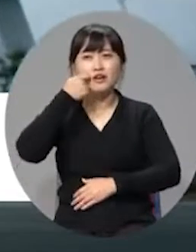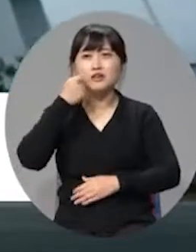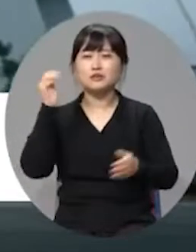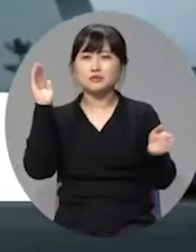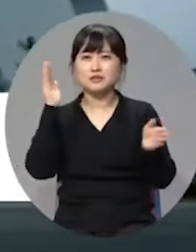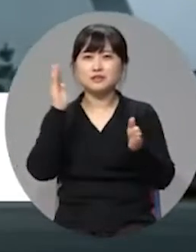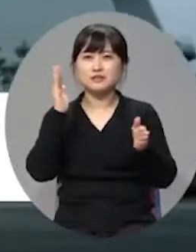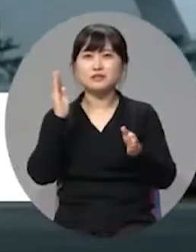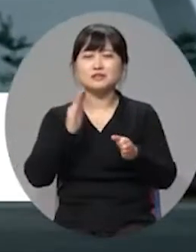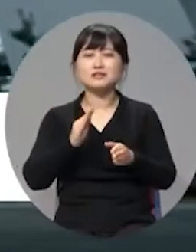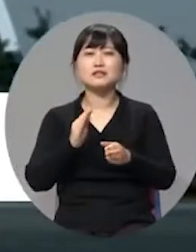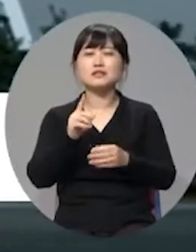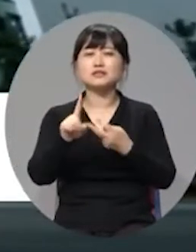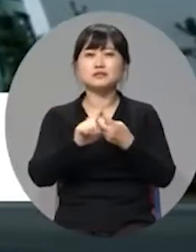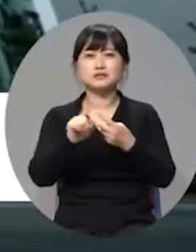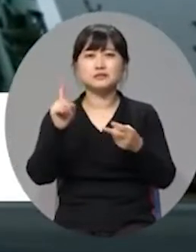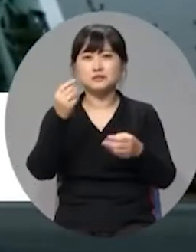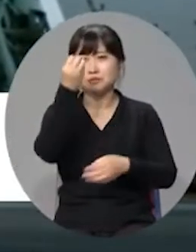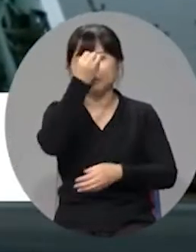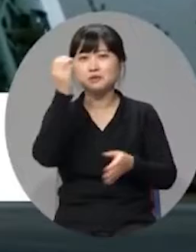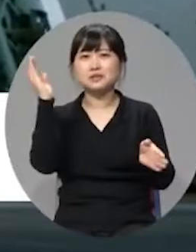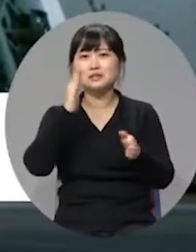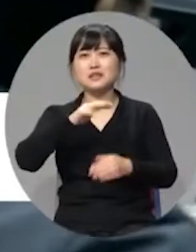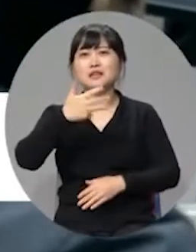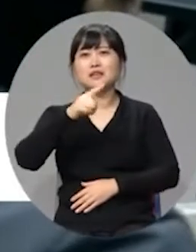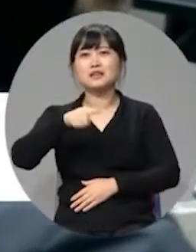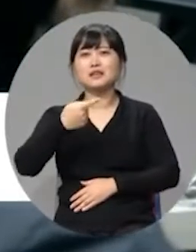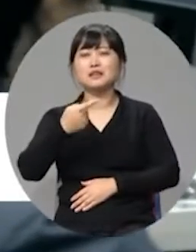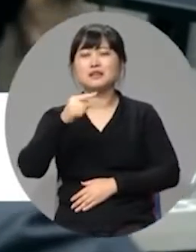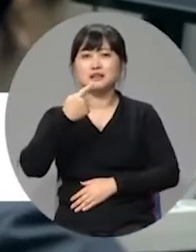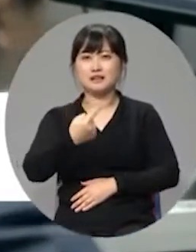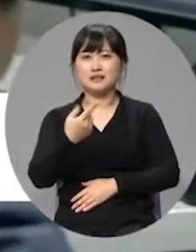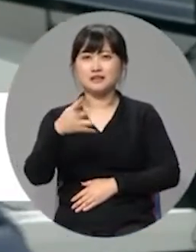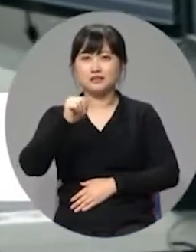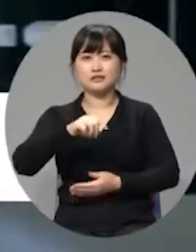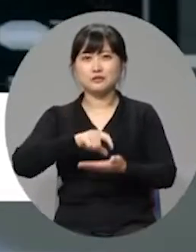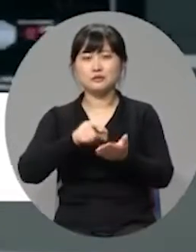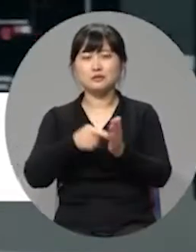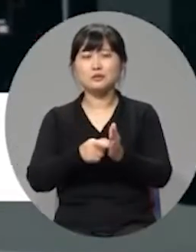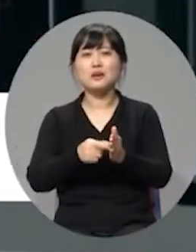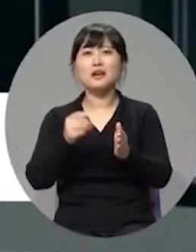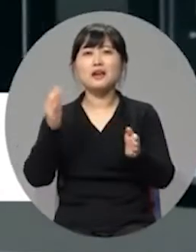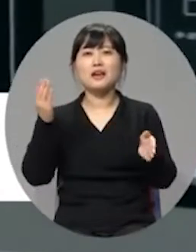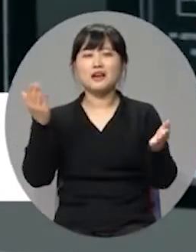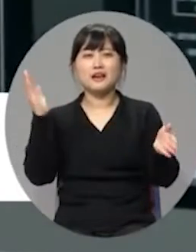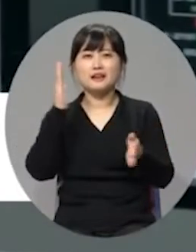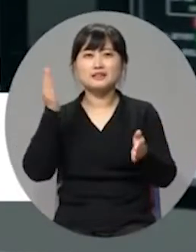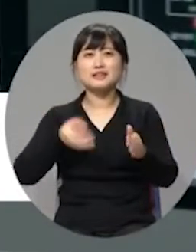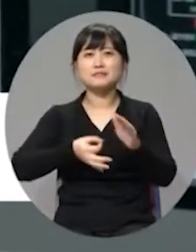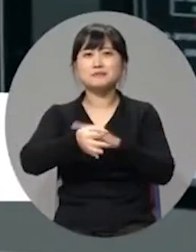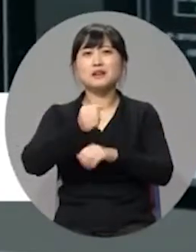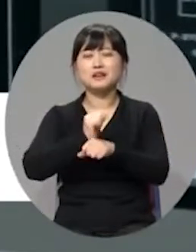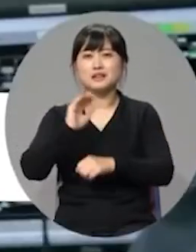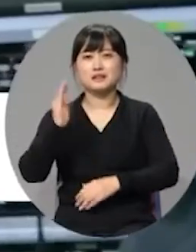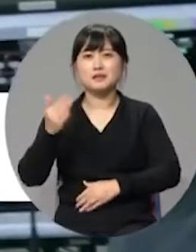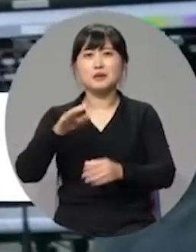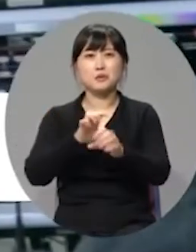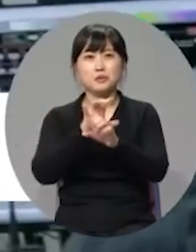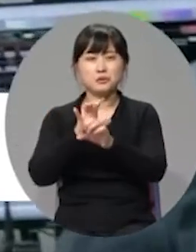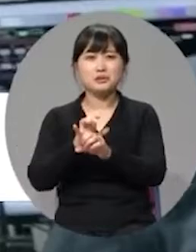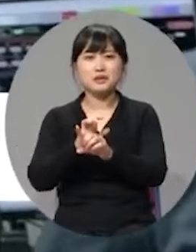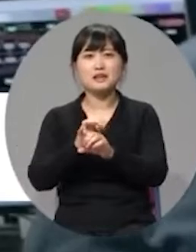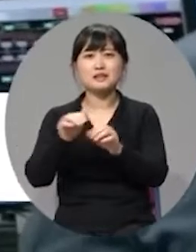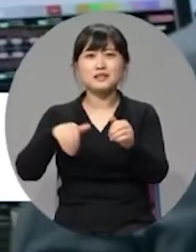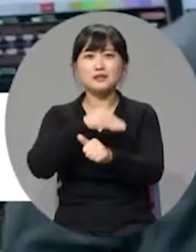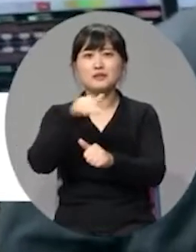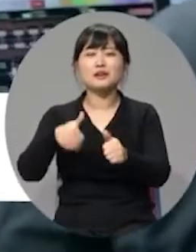고교생 80여 명에게 1억원의 장학금을 전달했습니다 차 가끔 지급은 콘 알구 상황을 감안해 비대면 으로